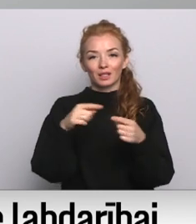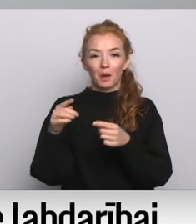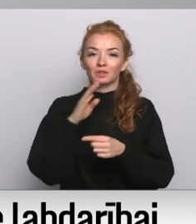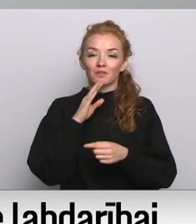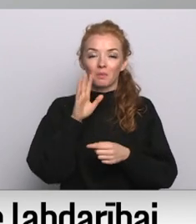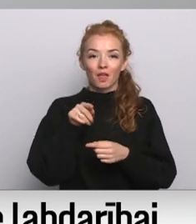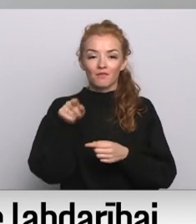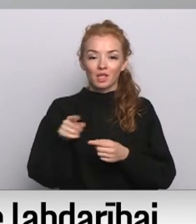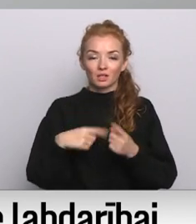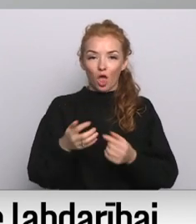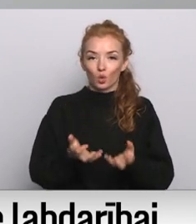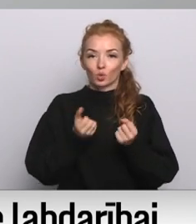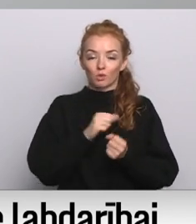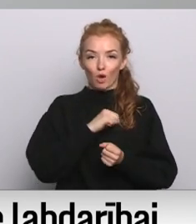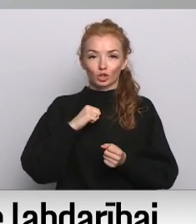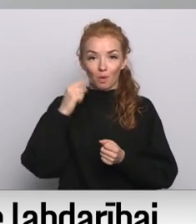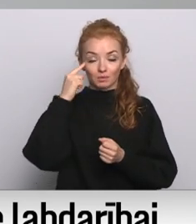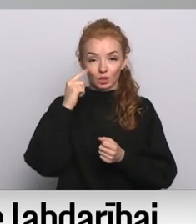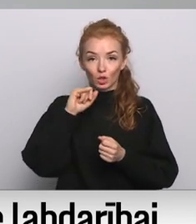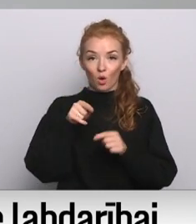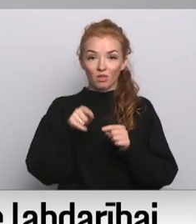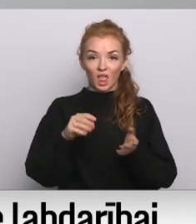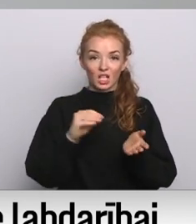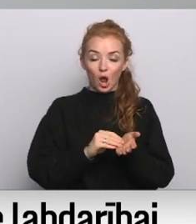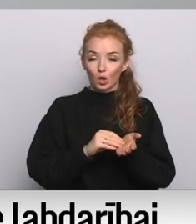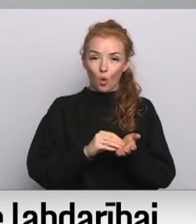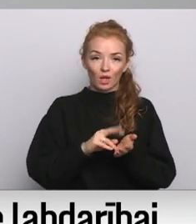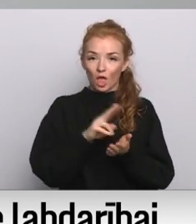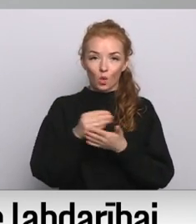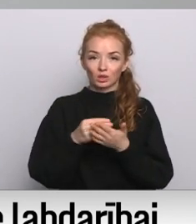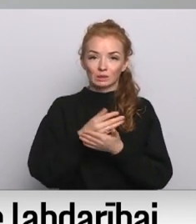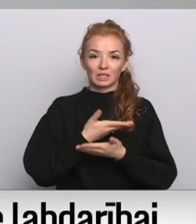viņas spētu atgūt pašapziņu, jo vēža diagnoze nav dzīves beigas.